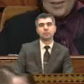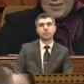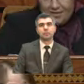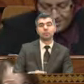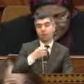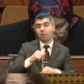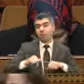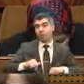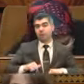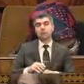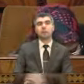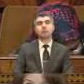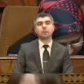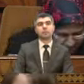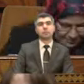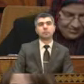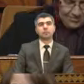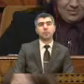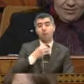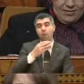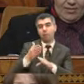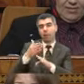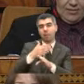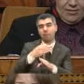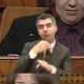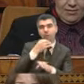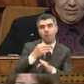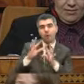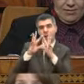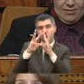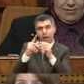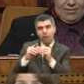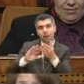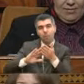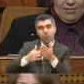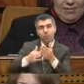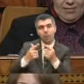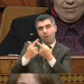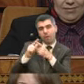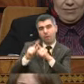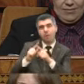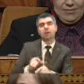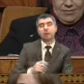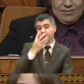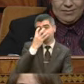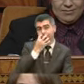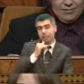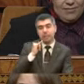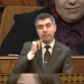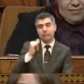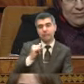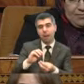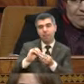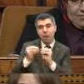السيد الوزير، كيف سبق لي قلت لك بان هذه الارقام هذه ما كتشفيش الغليل ديالنا من المعاناه اللي كنعانيوها كاملين على